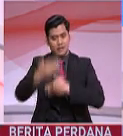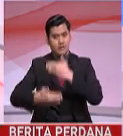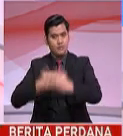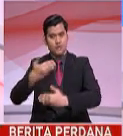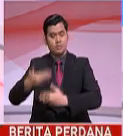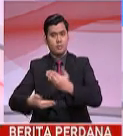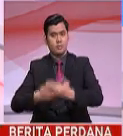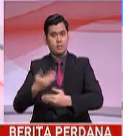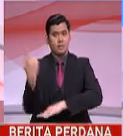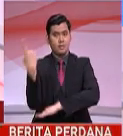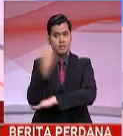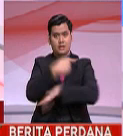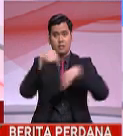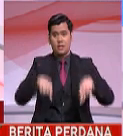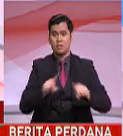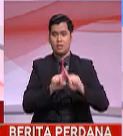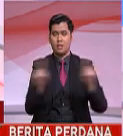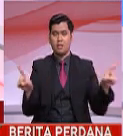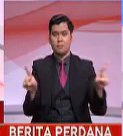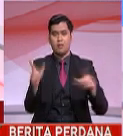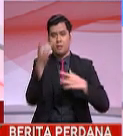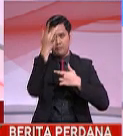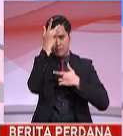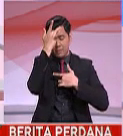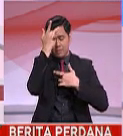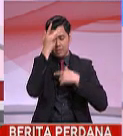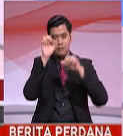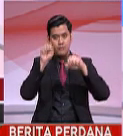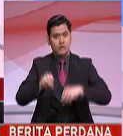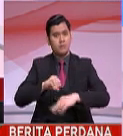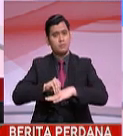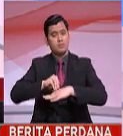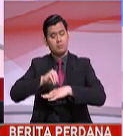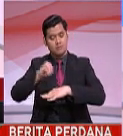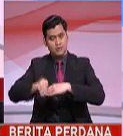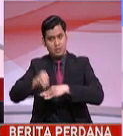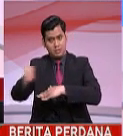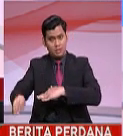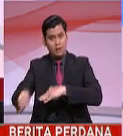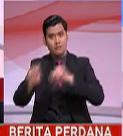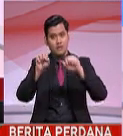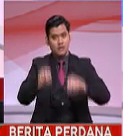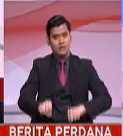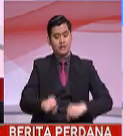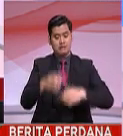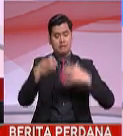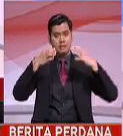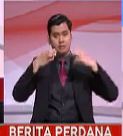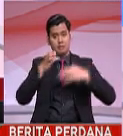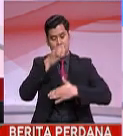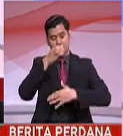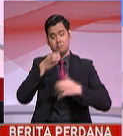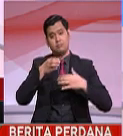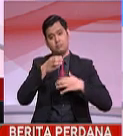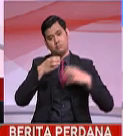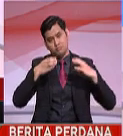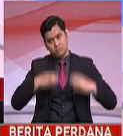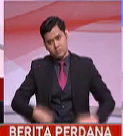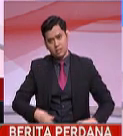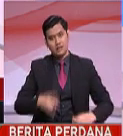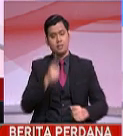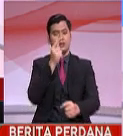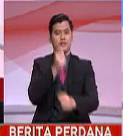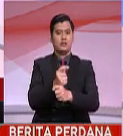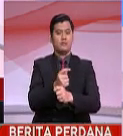Hakikatnya, penyakit berjangkit yang boleh menyebabkan kecacatan kekal ini masih wujud di lebih 100 buah negara. Di